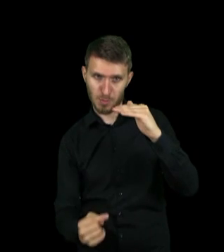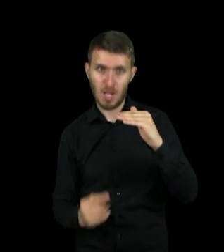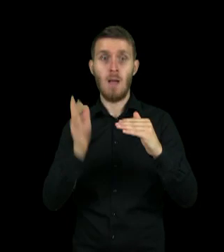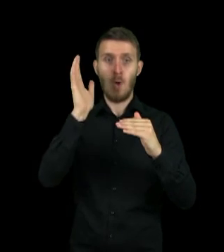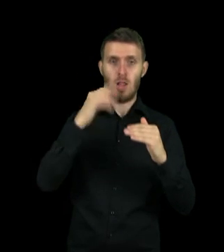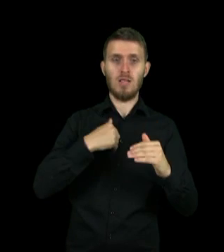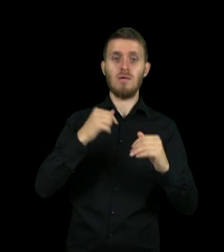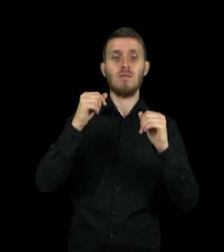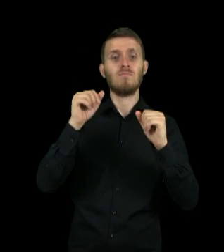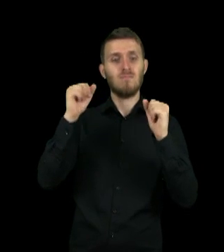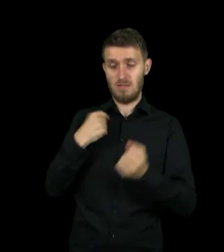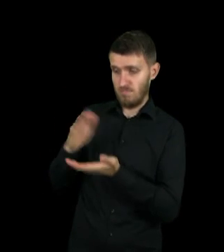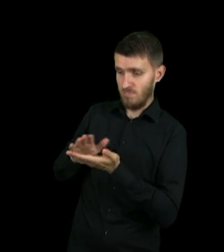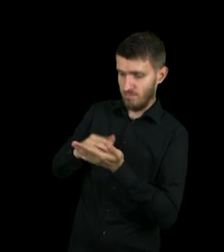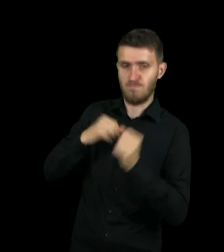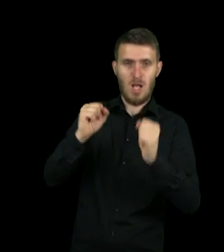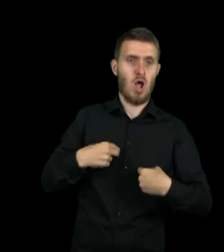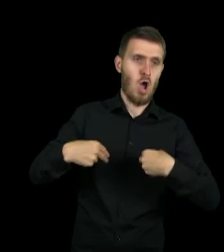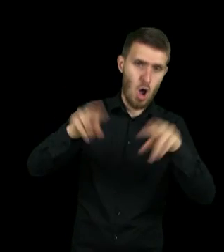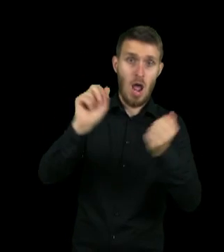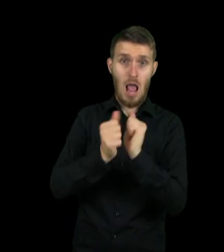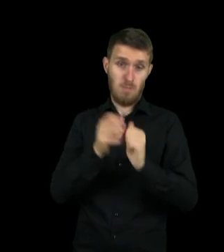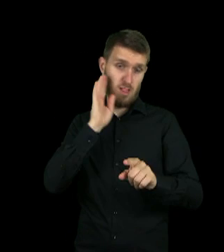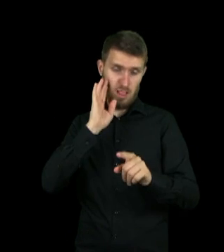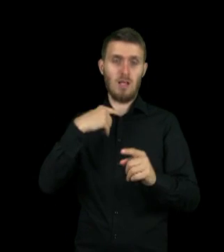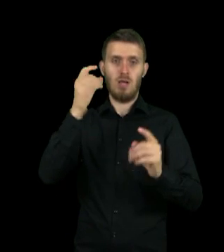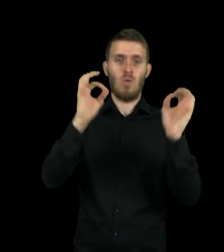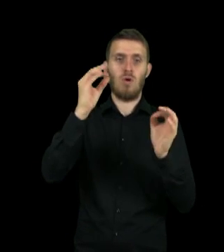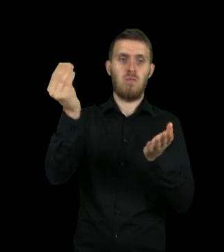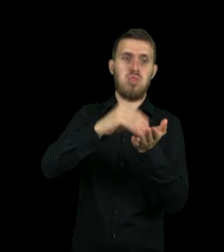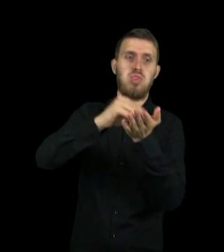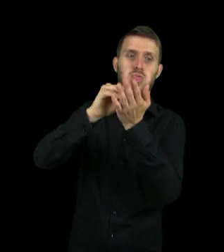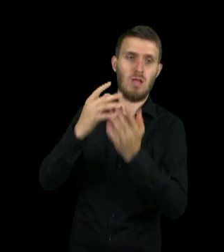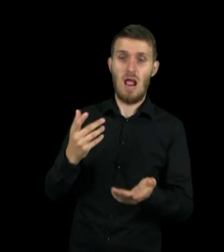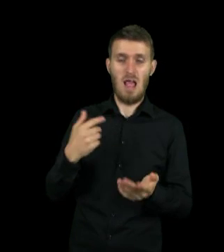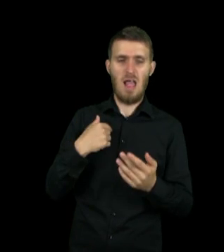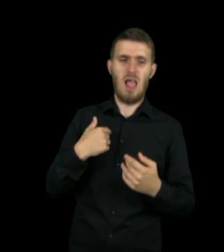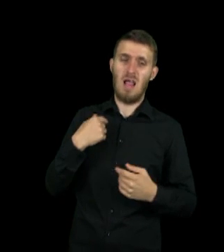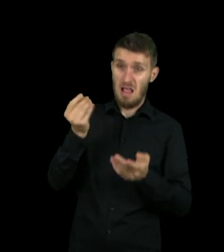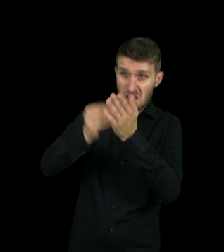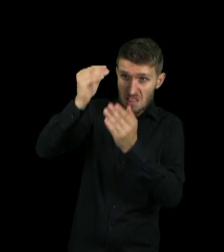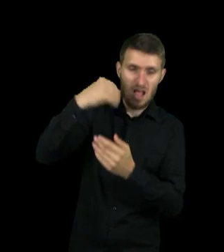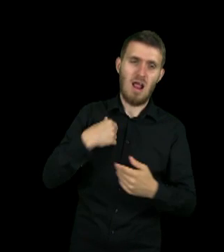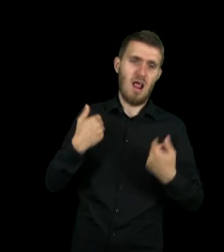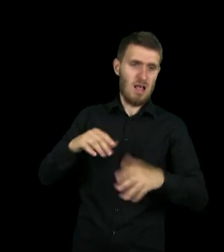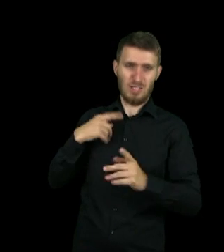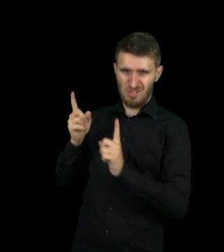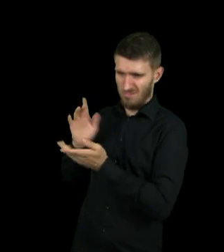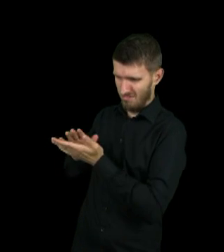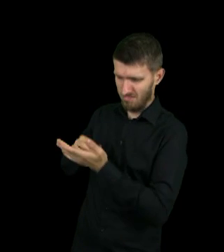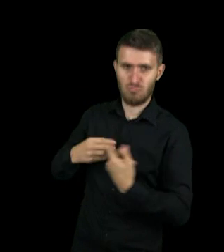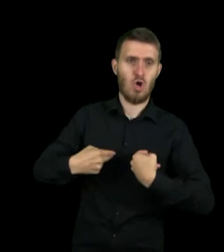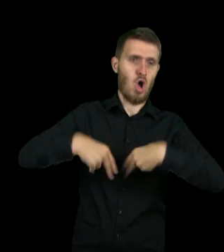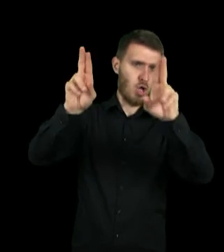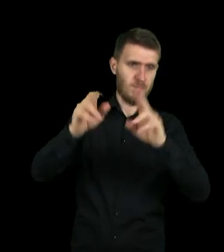hamy żę i wło spłacę dług Banko albo pram i nalicz odsetki